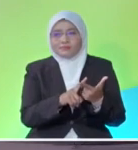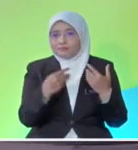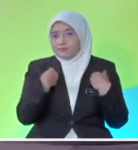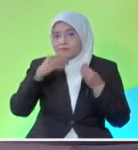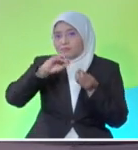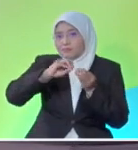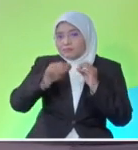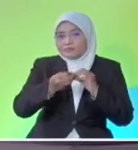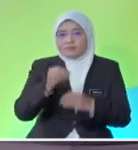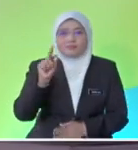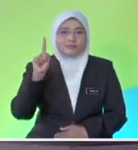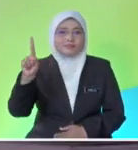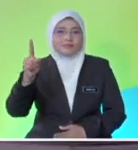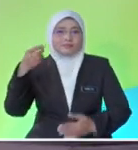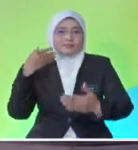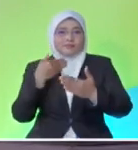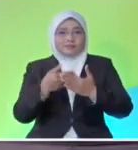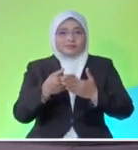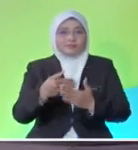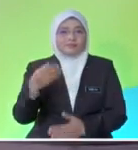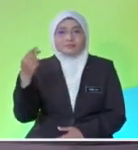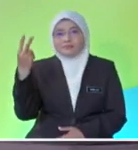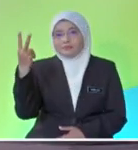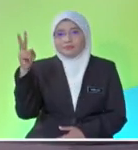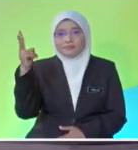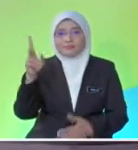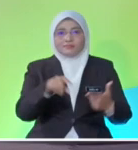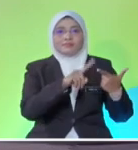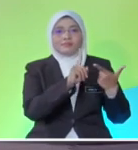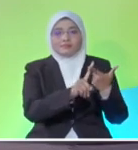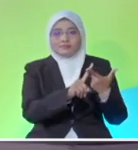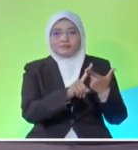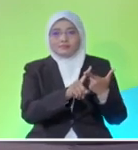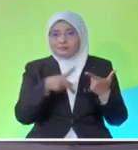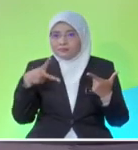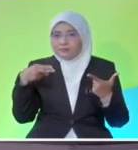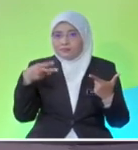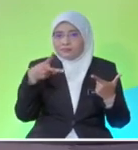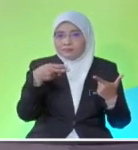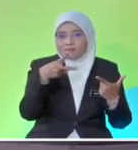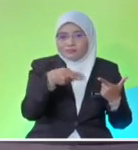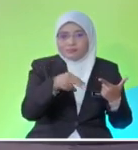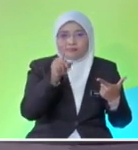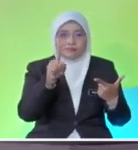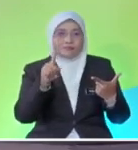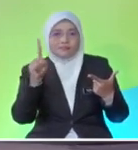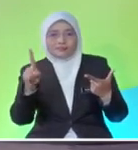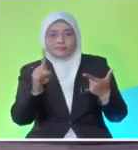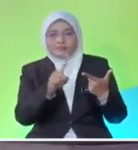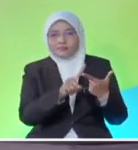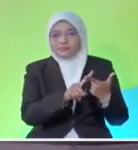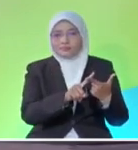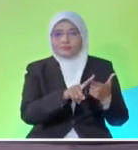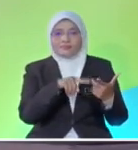nombor 1 hingga 12. Baik. Yang kita akan potong satu persatu ni nak jadikan dia nombor pada jam. Baik. Dan saya